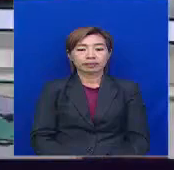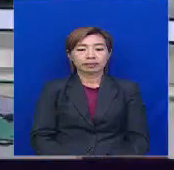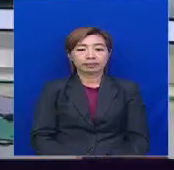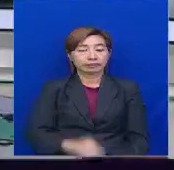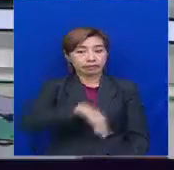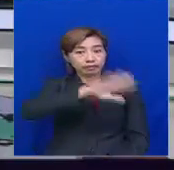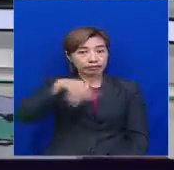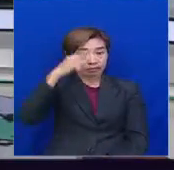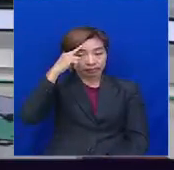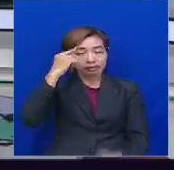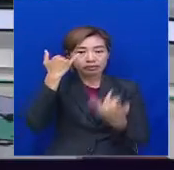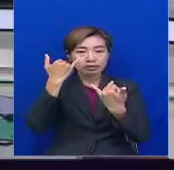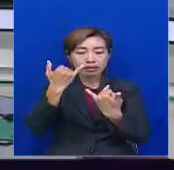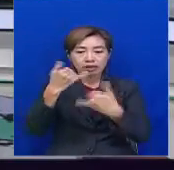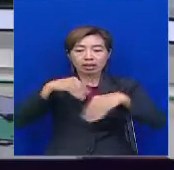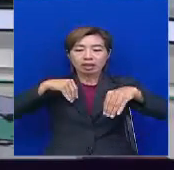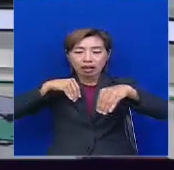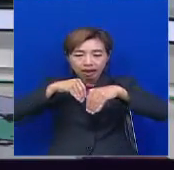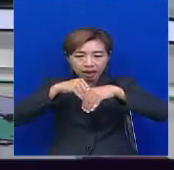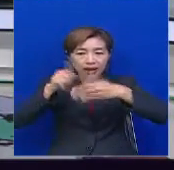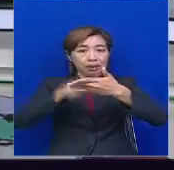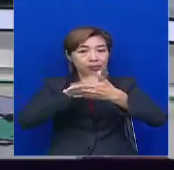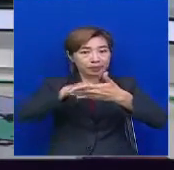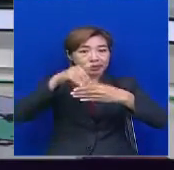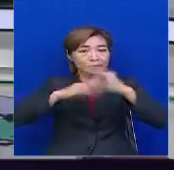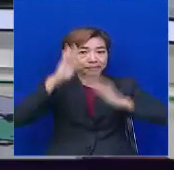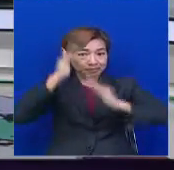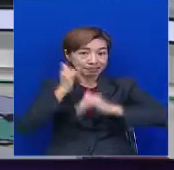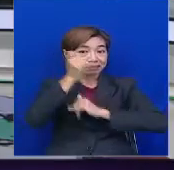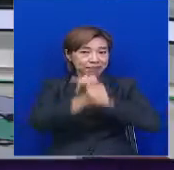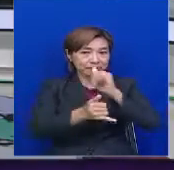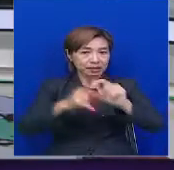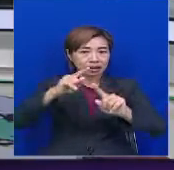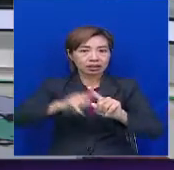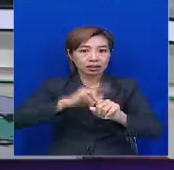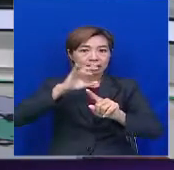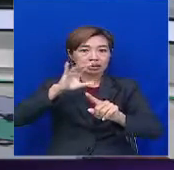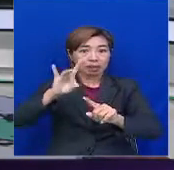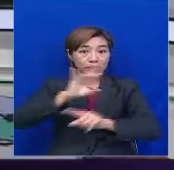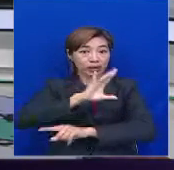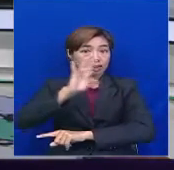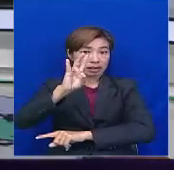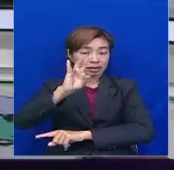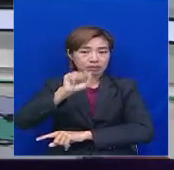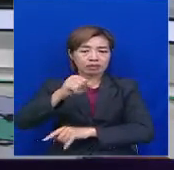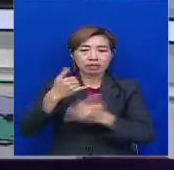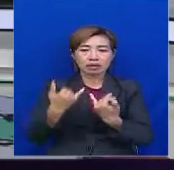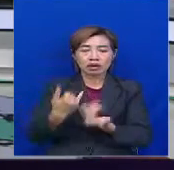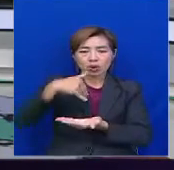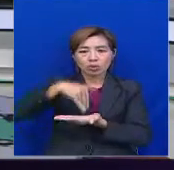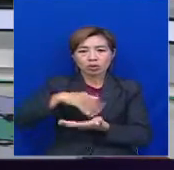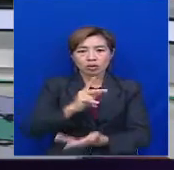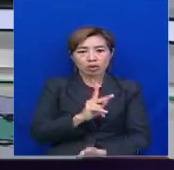คุณผู้ชมคะขณะนี้ก็ใกล้ที่จะถึงวันไปใช้สิทธิ์ออกเสียงประชามติในวันที่ 7สิงหาคมนี้แล้วนะคะทางด้านศูนย์อำนวยการรักษาความ